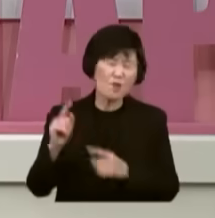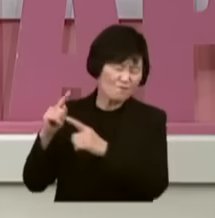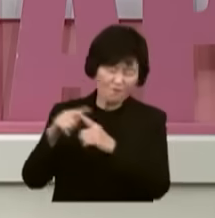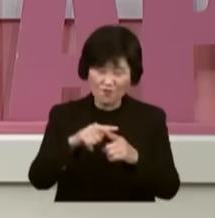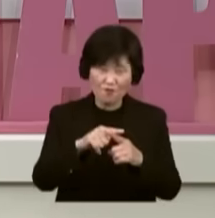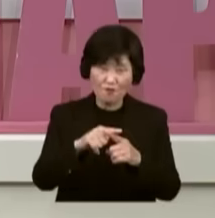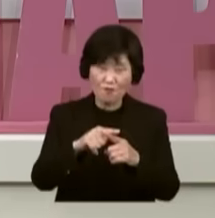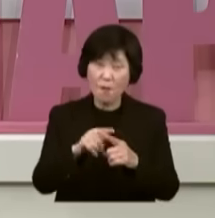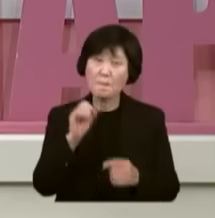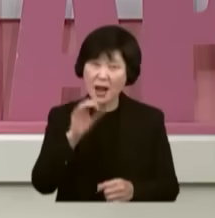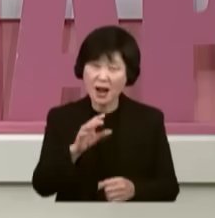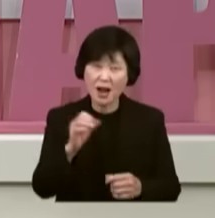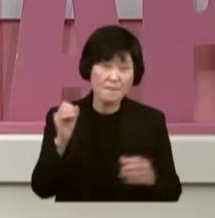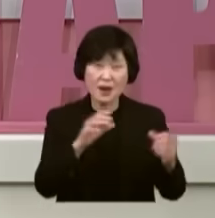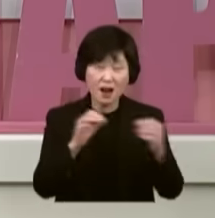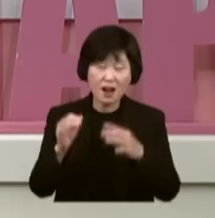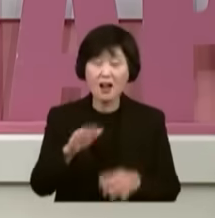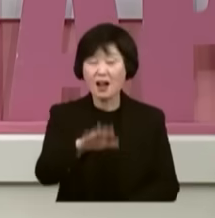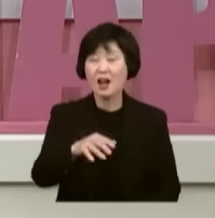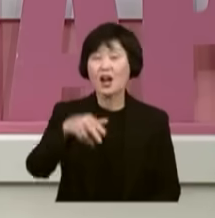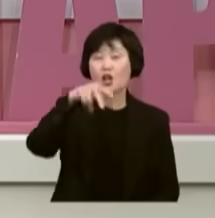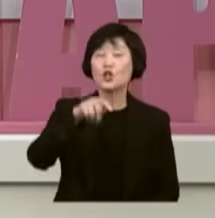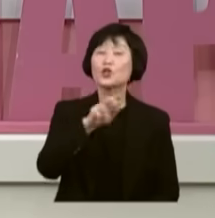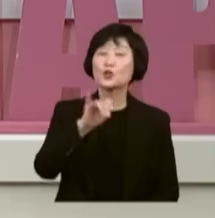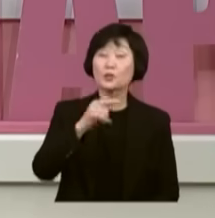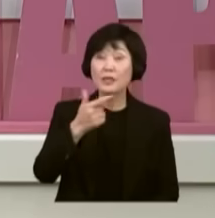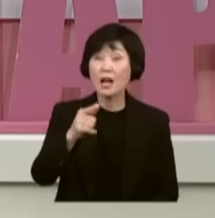뭐 이렇게 하잖아요. 그럼 아니야 아무것도 아니야.